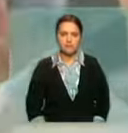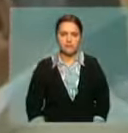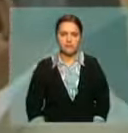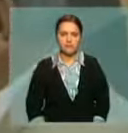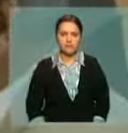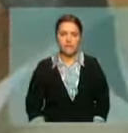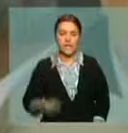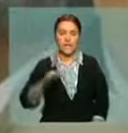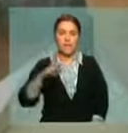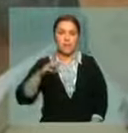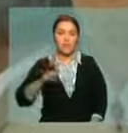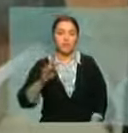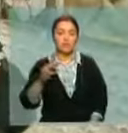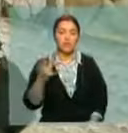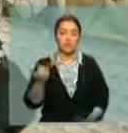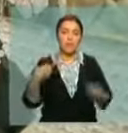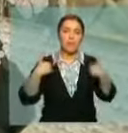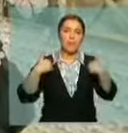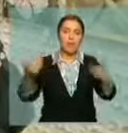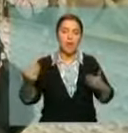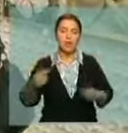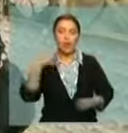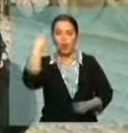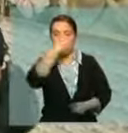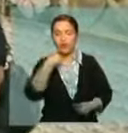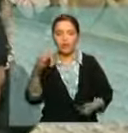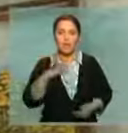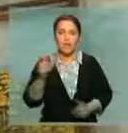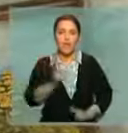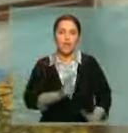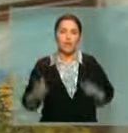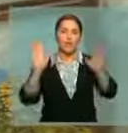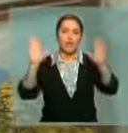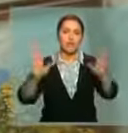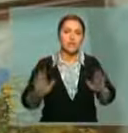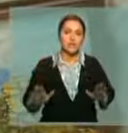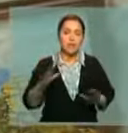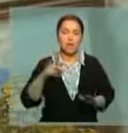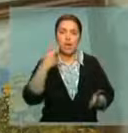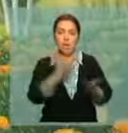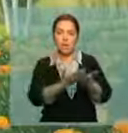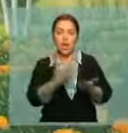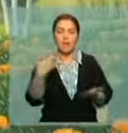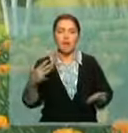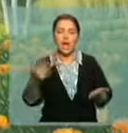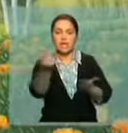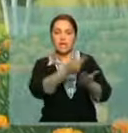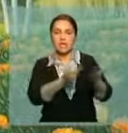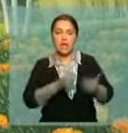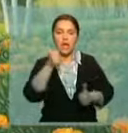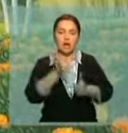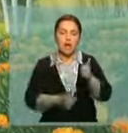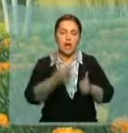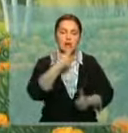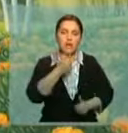Липат Семин сегодня принимает поздравления. Он целый год готовился к этой выставке и представил здесь около 50 работ. На каждой